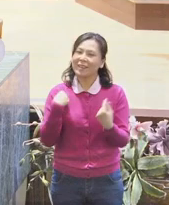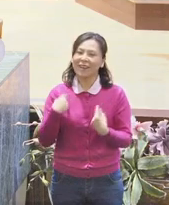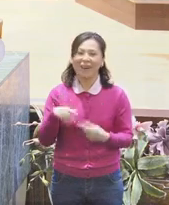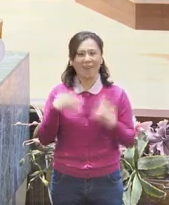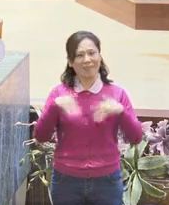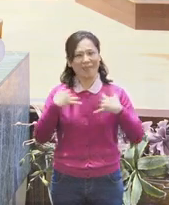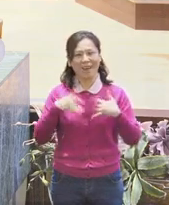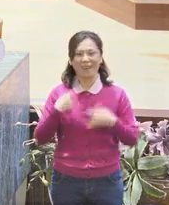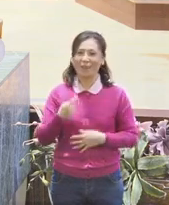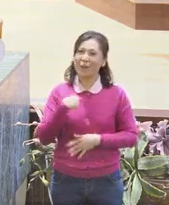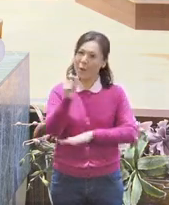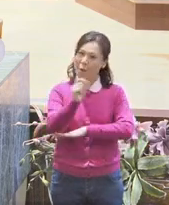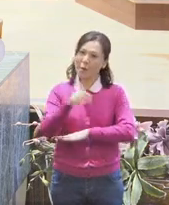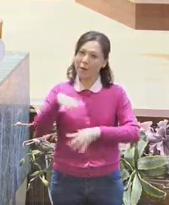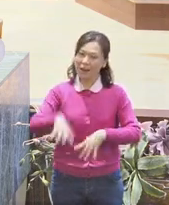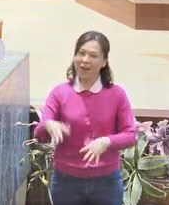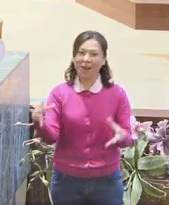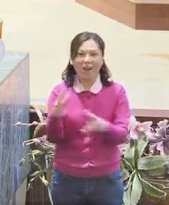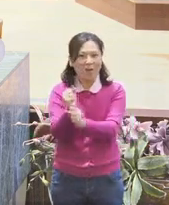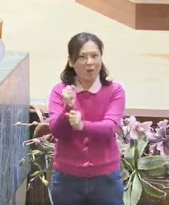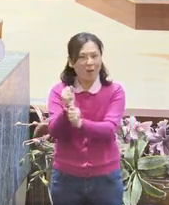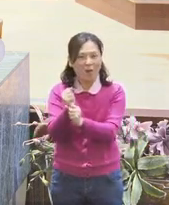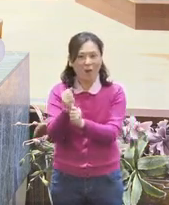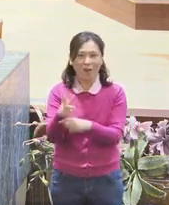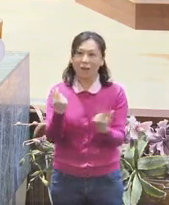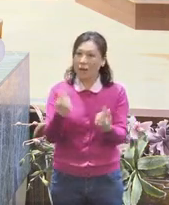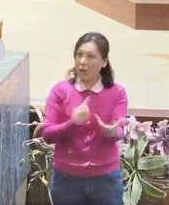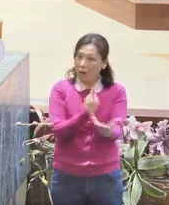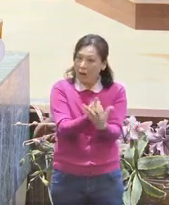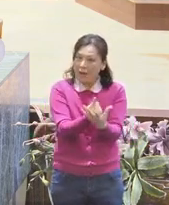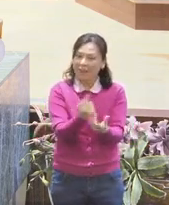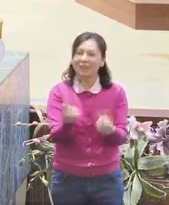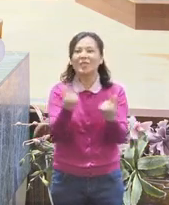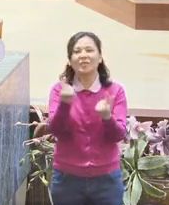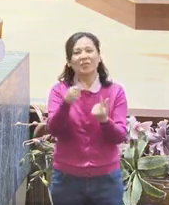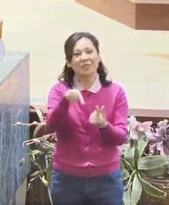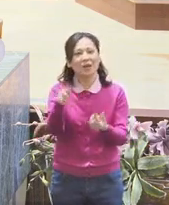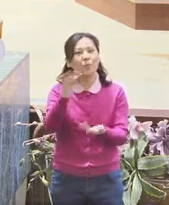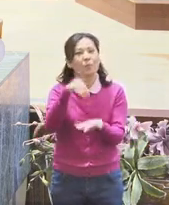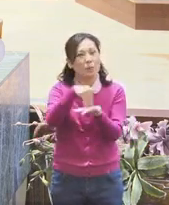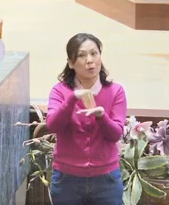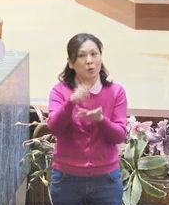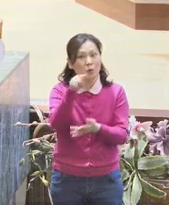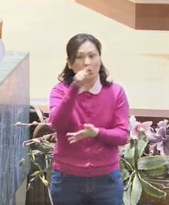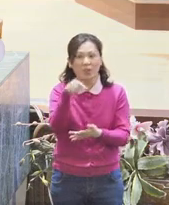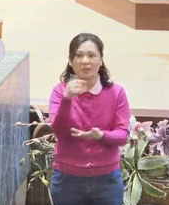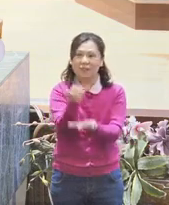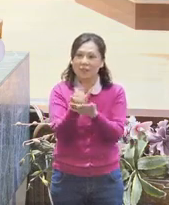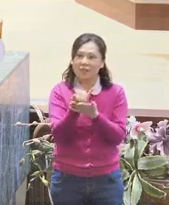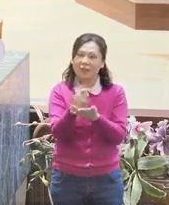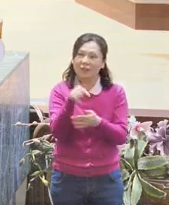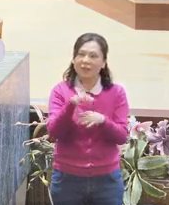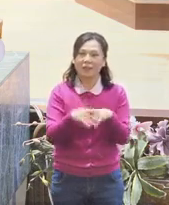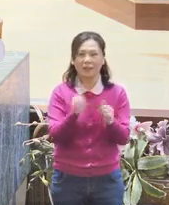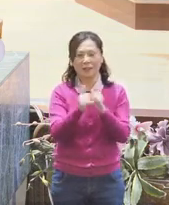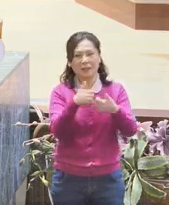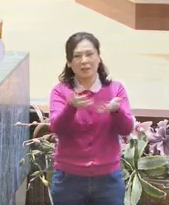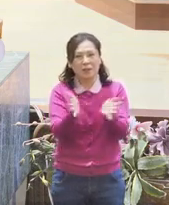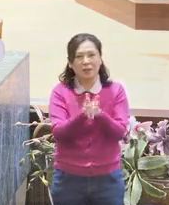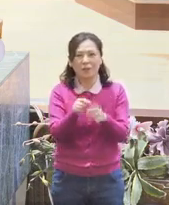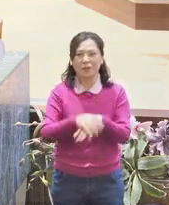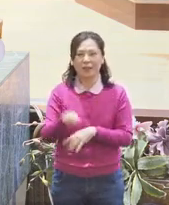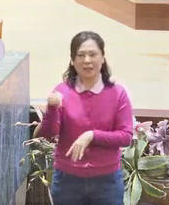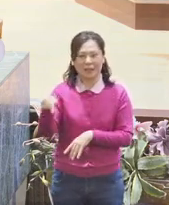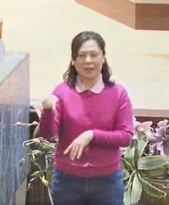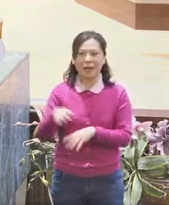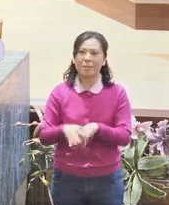里面也有一些同仁啊去加入了也是类似不速之客这样的社群呢、啊、但他们叫做公革力哦，公务